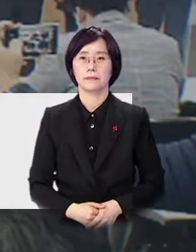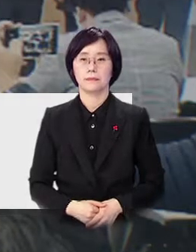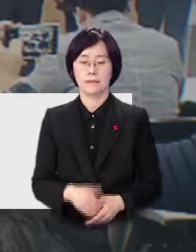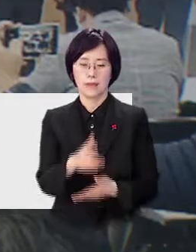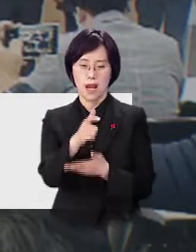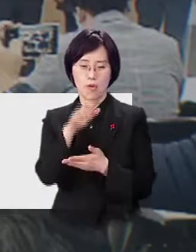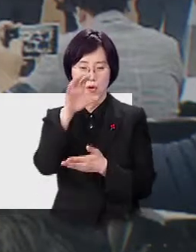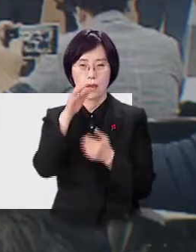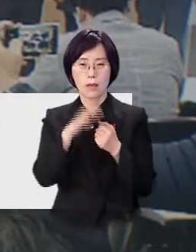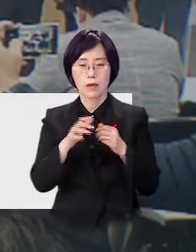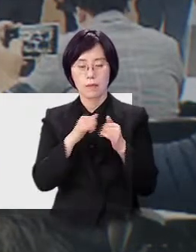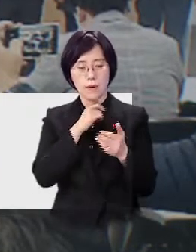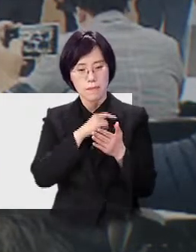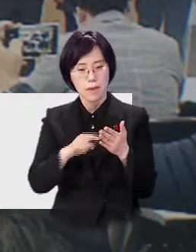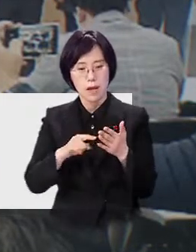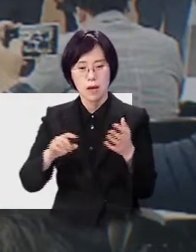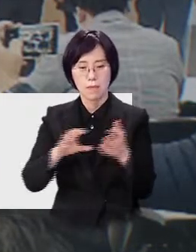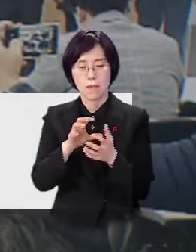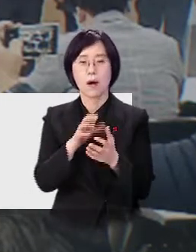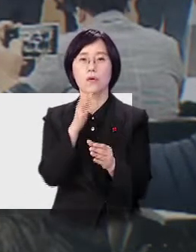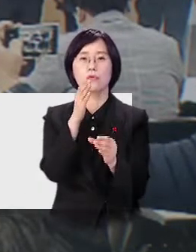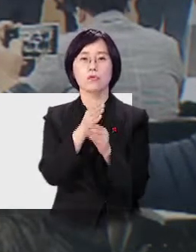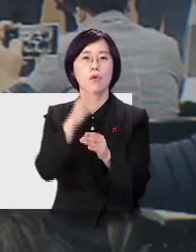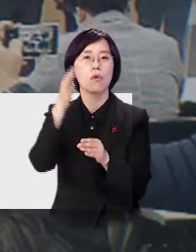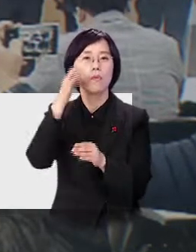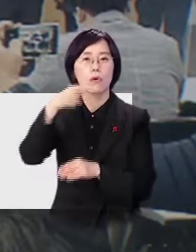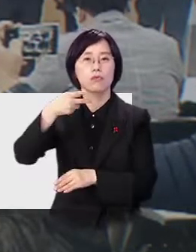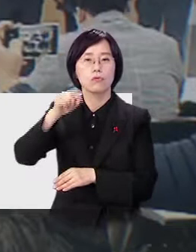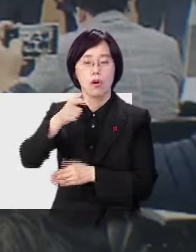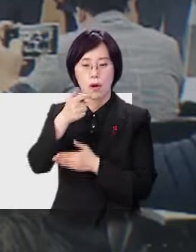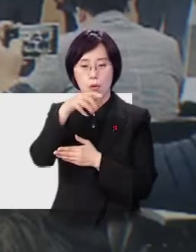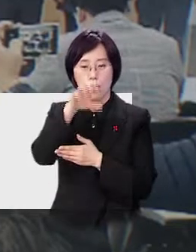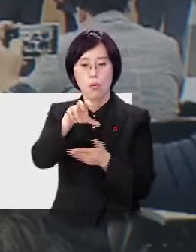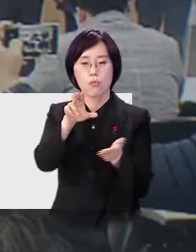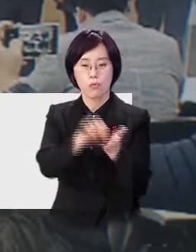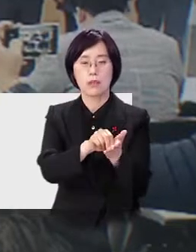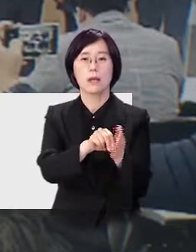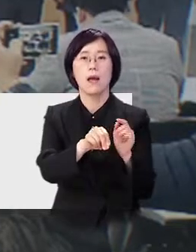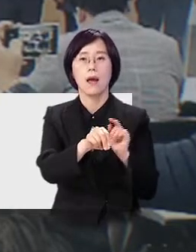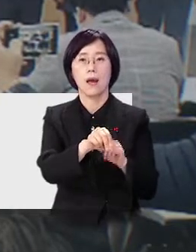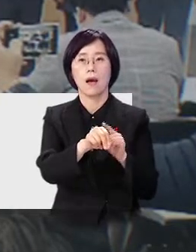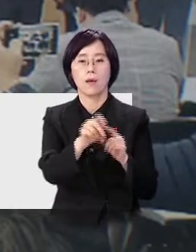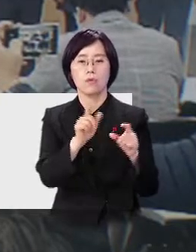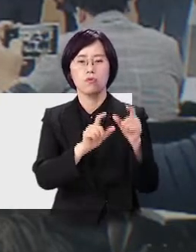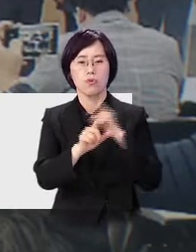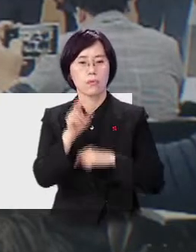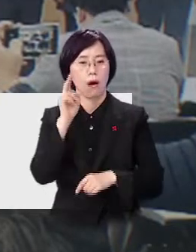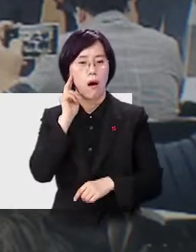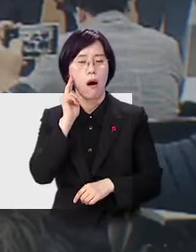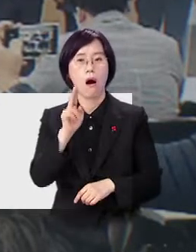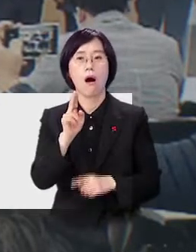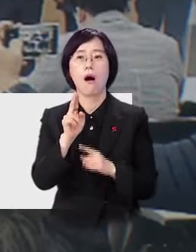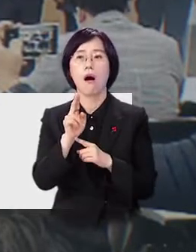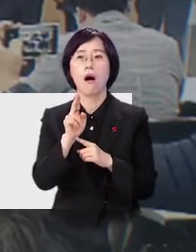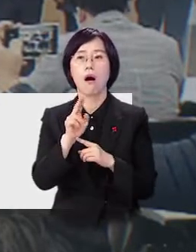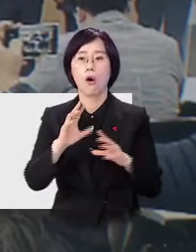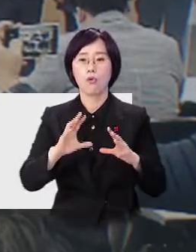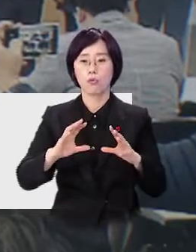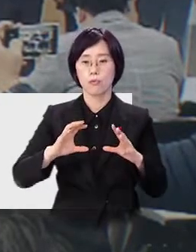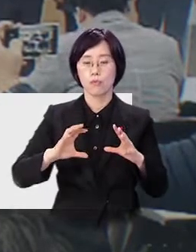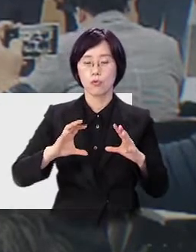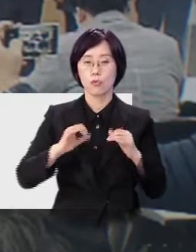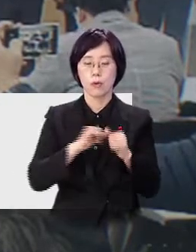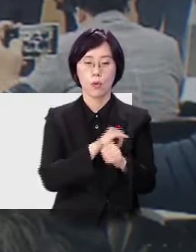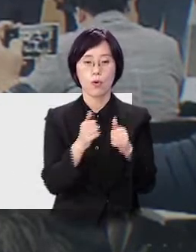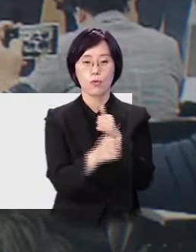사격 훈련에 따른 주민 피해로 논란을 빚고 있는 포항 수성사격장 문제의 실타래가 더욱더 꼬이고 있습니다.